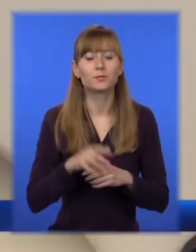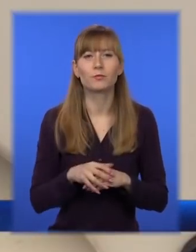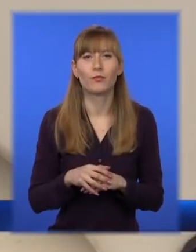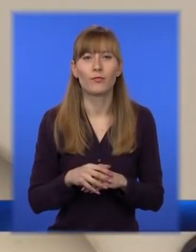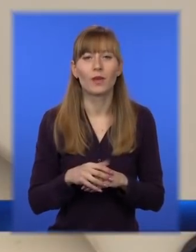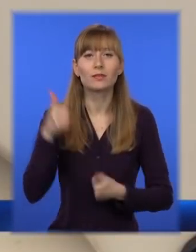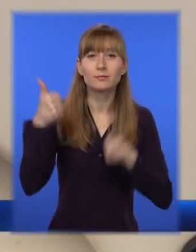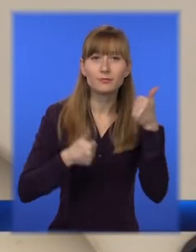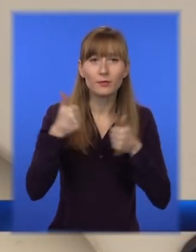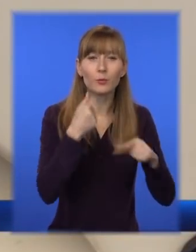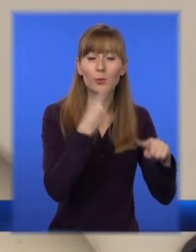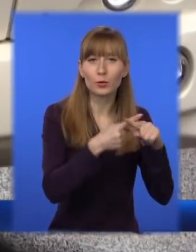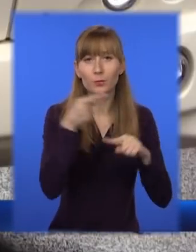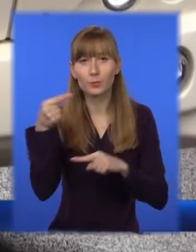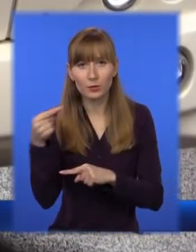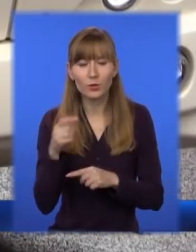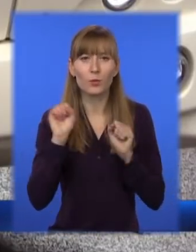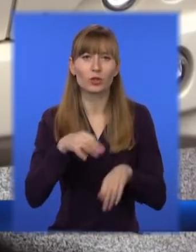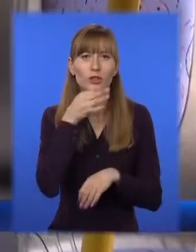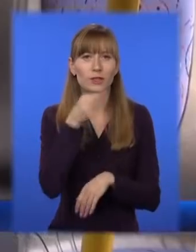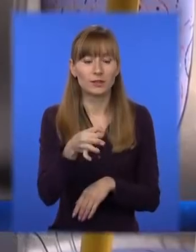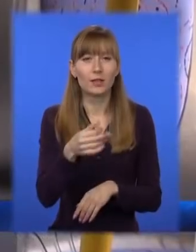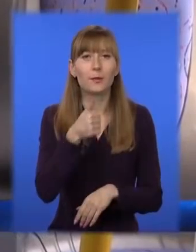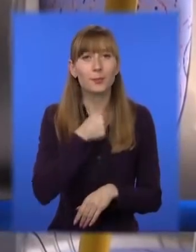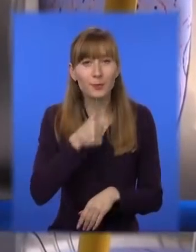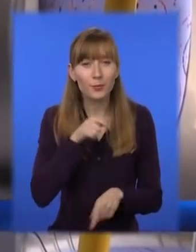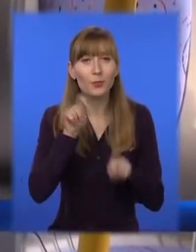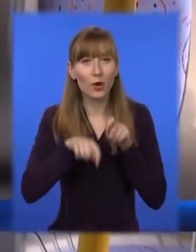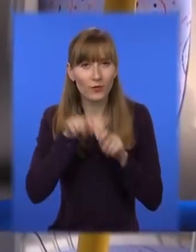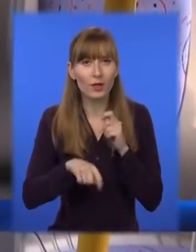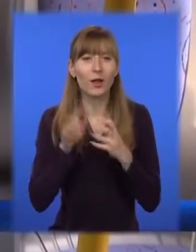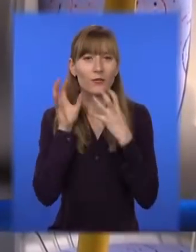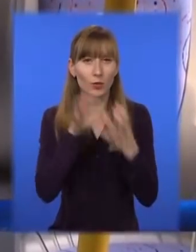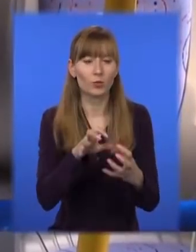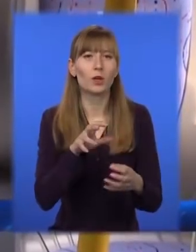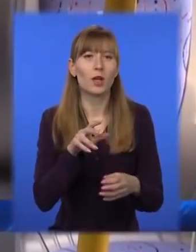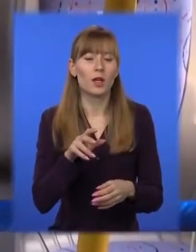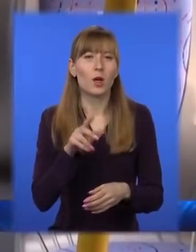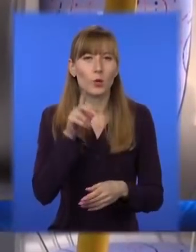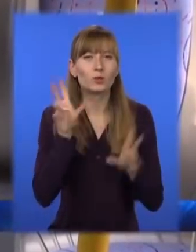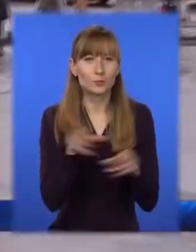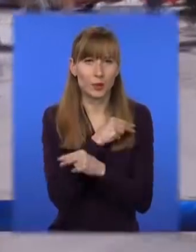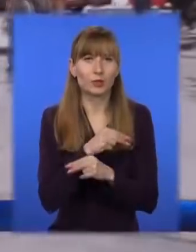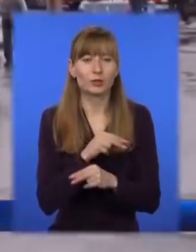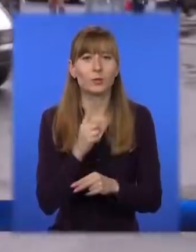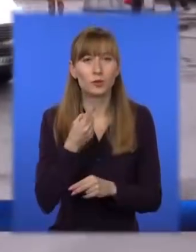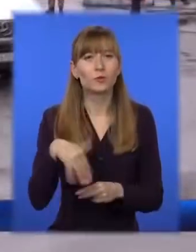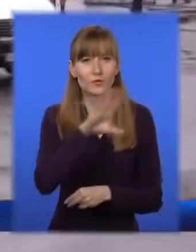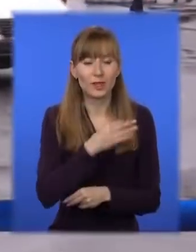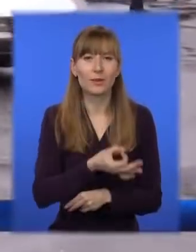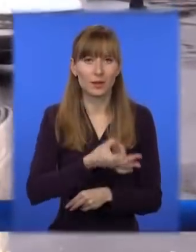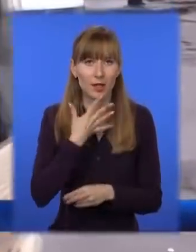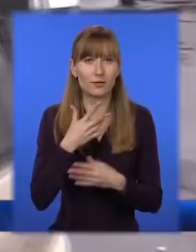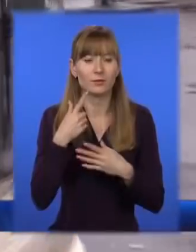игнорируют. Зваживши усі за та проти, можна сказати, тестування 302 маршрут проходить все-таки успішно. Залишається